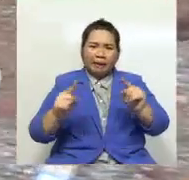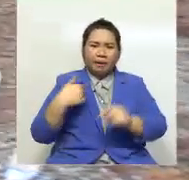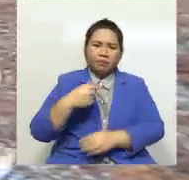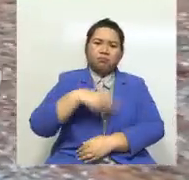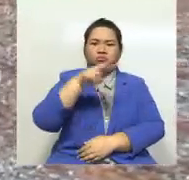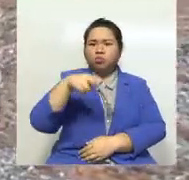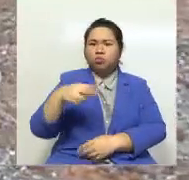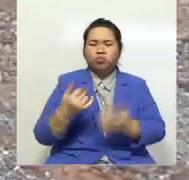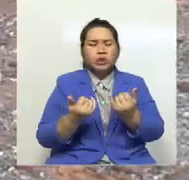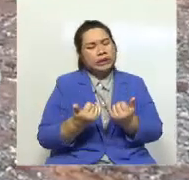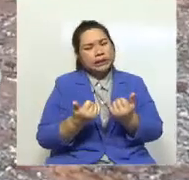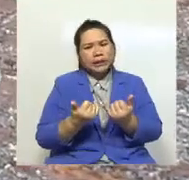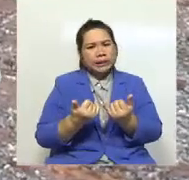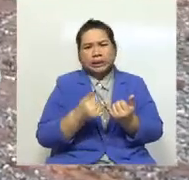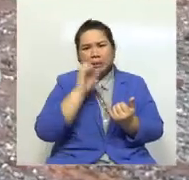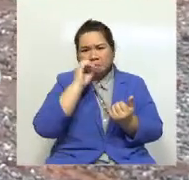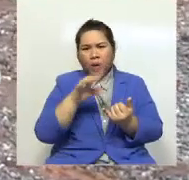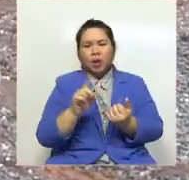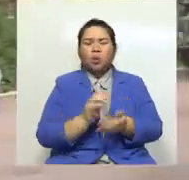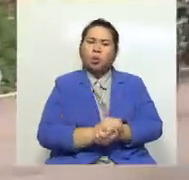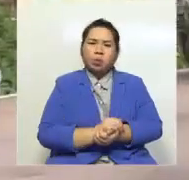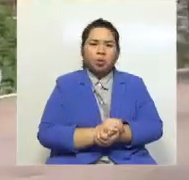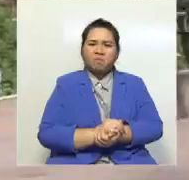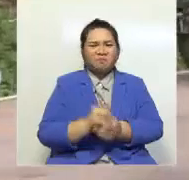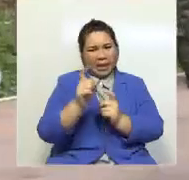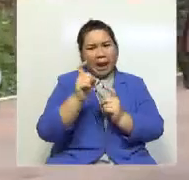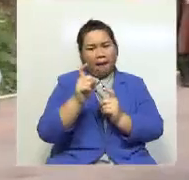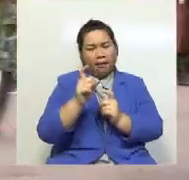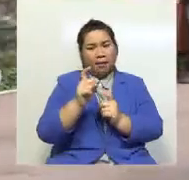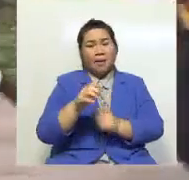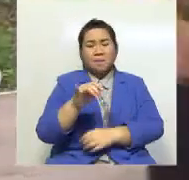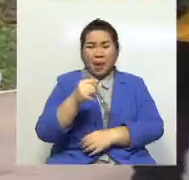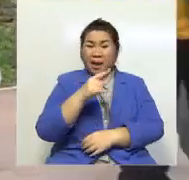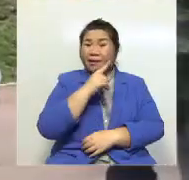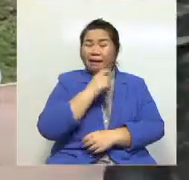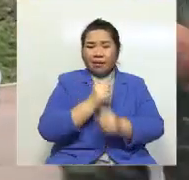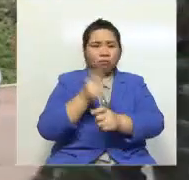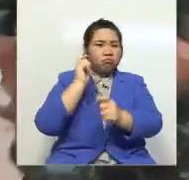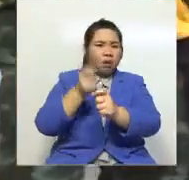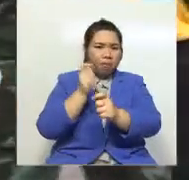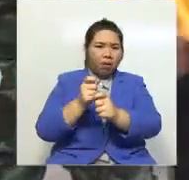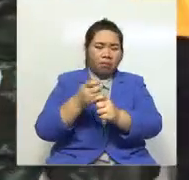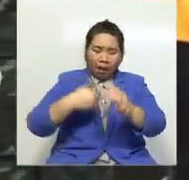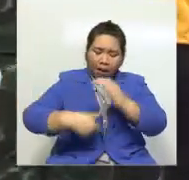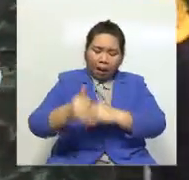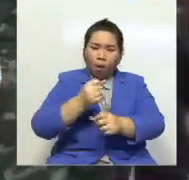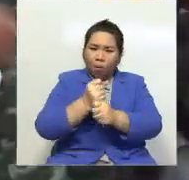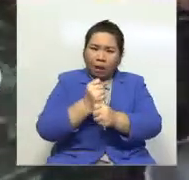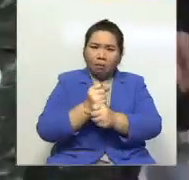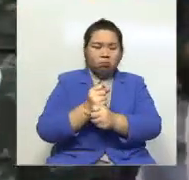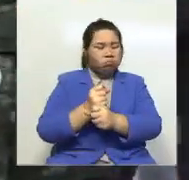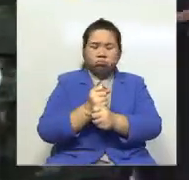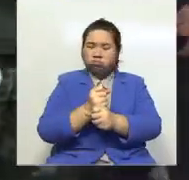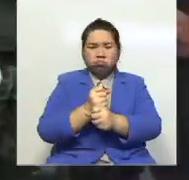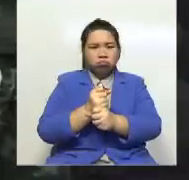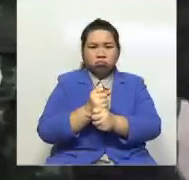ำรวจในวันนี้ก็ต้องระบุเลยนะคะว่าพื้นที่ตรงนั้นยังคงเป็นพื้นที่เสี่ยงค่ะไม่สามารถที่จะสร้างหรือเข้าไปต่อเติมบ้